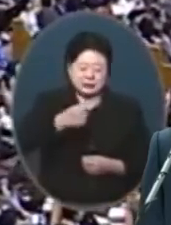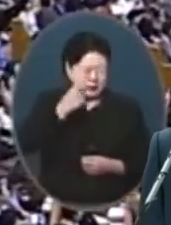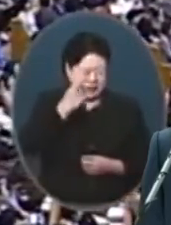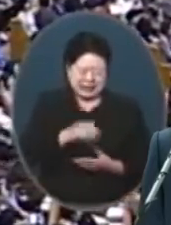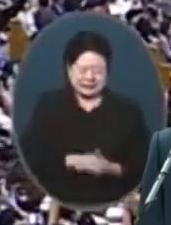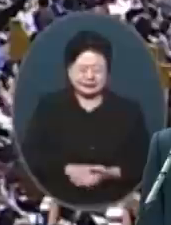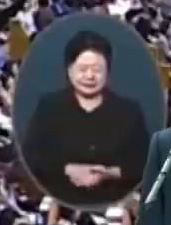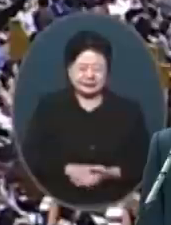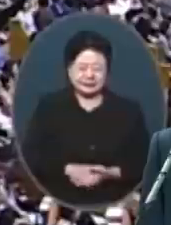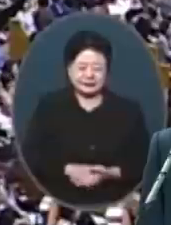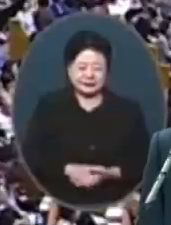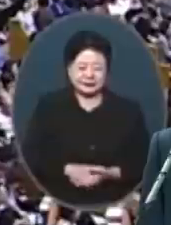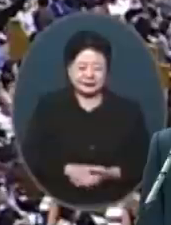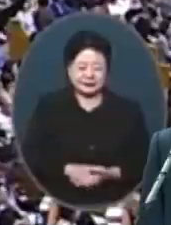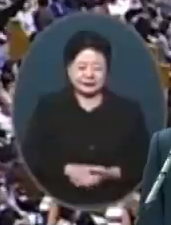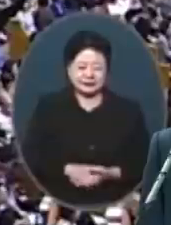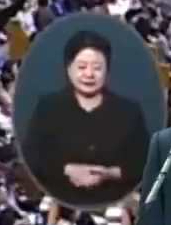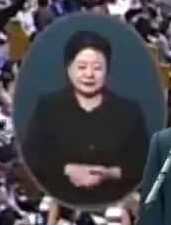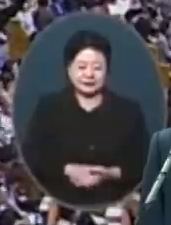못합니다.